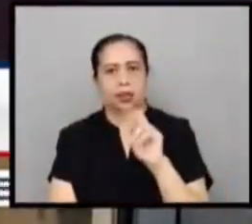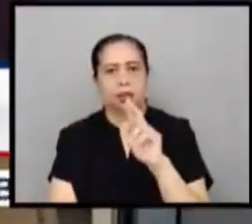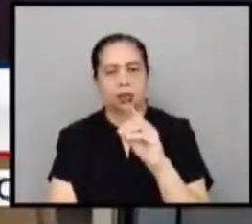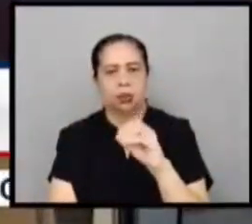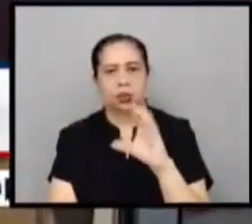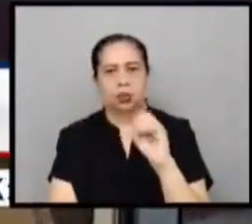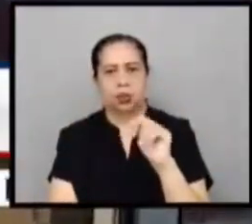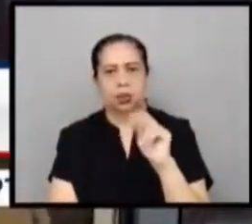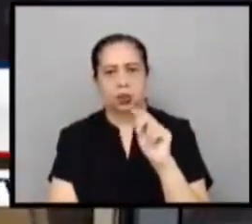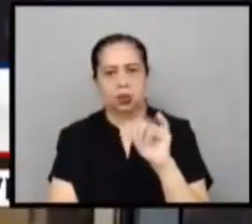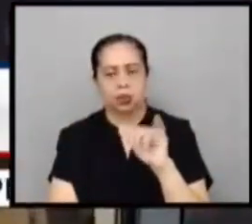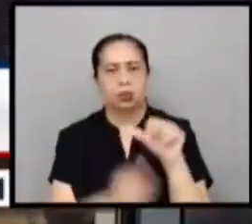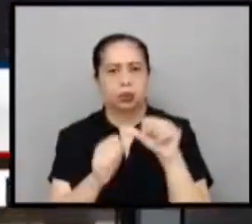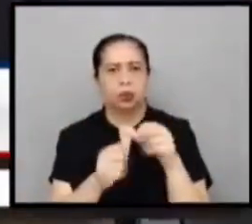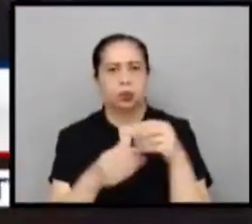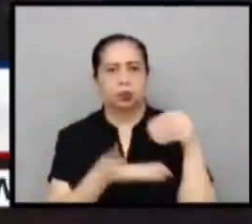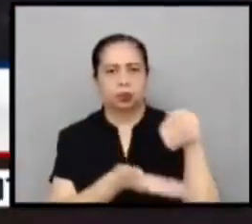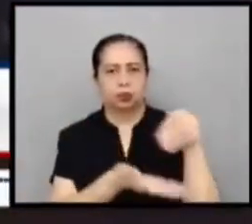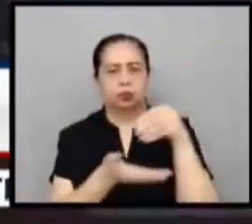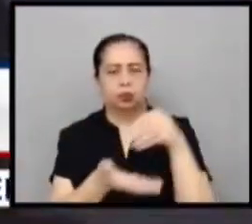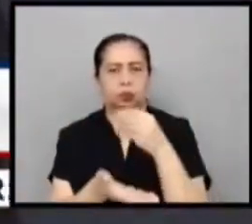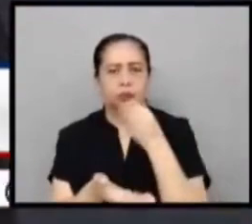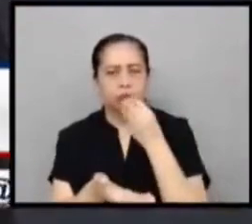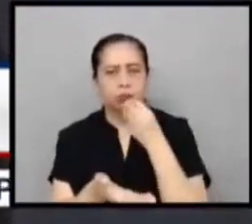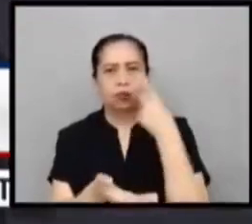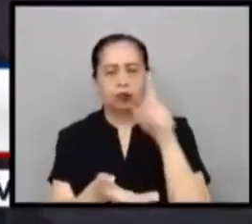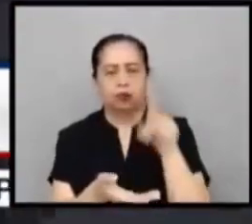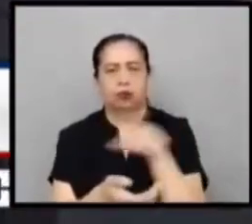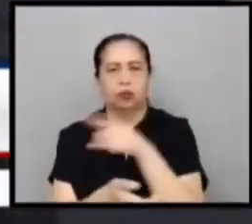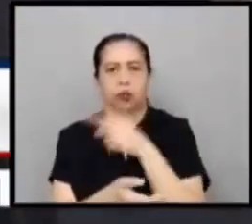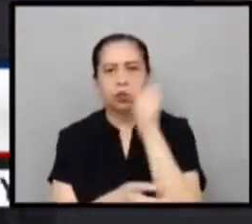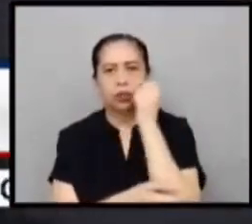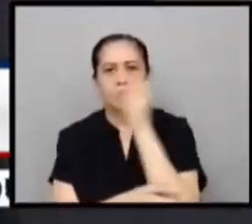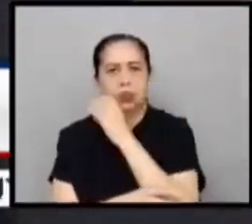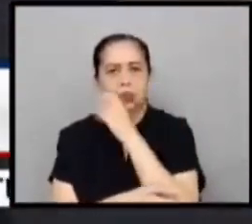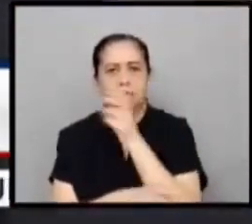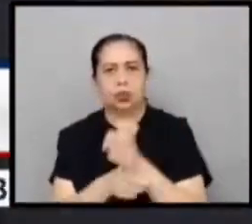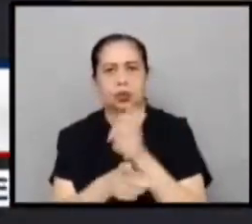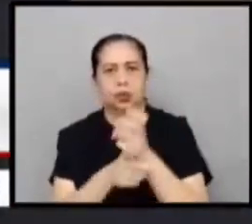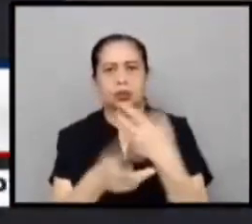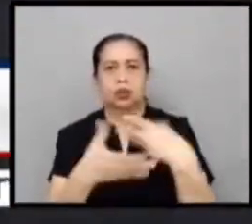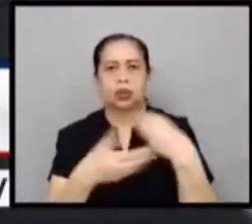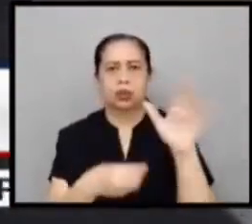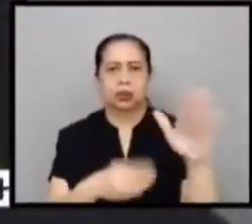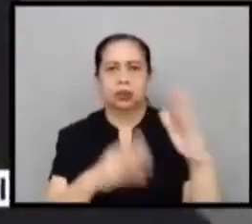paghatid ng pagkain sa mga senior citizen na nahihirapang makalabas sa kanilang mga bahay.